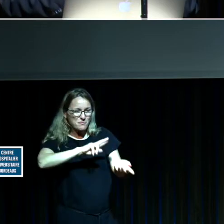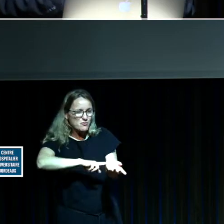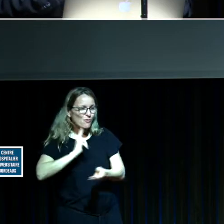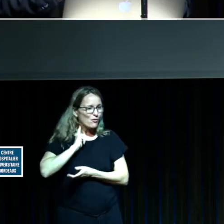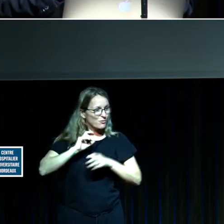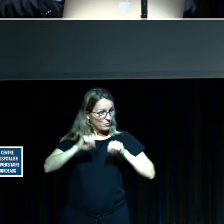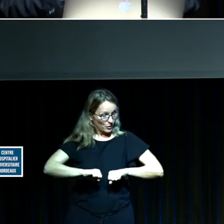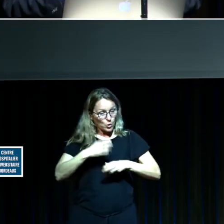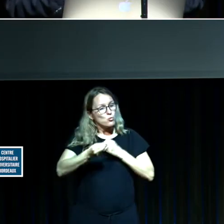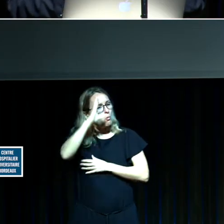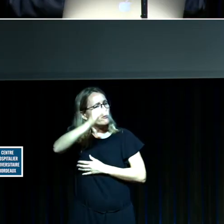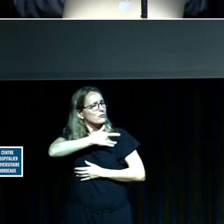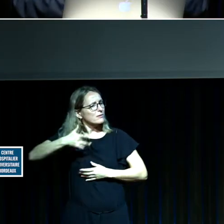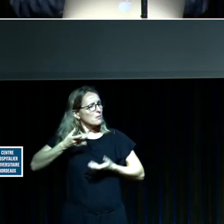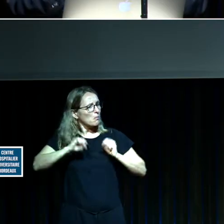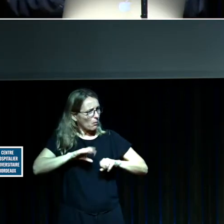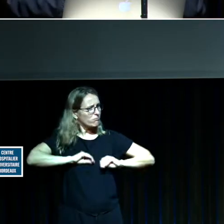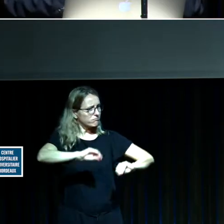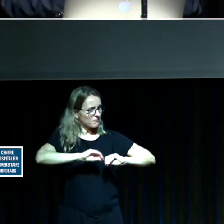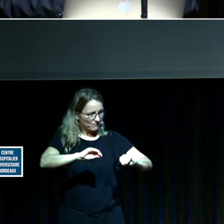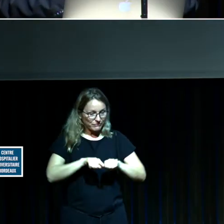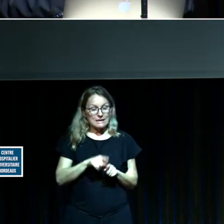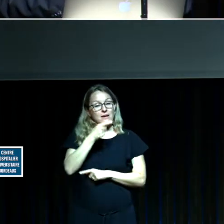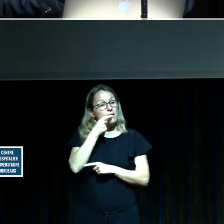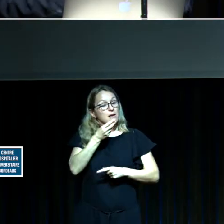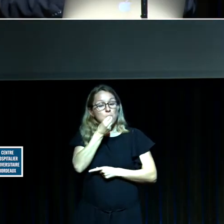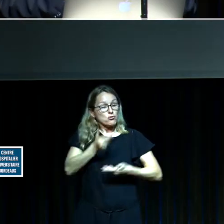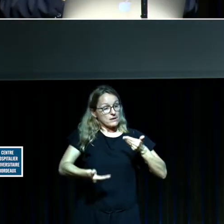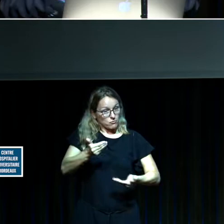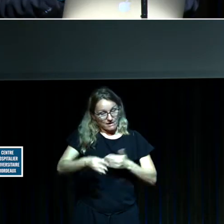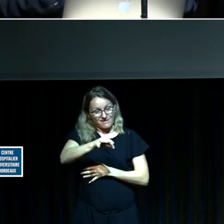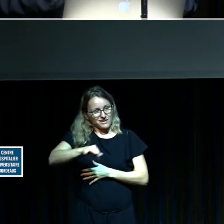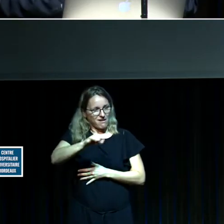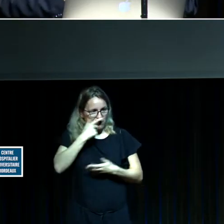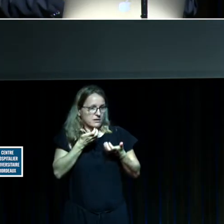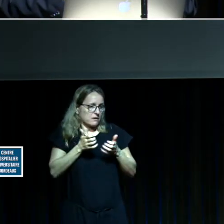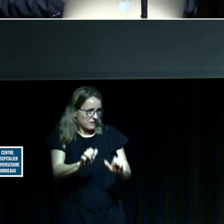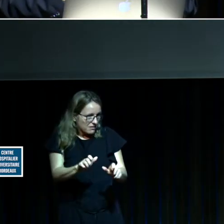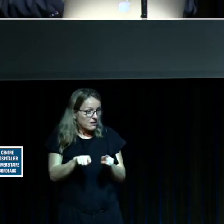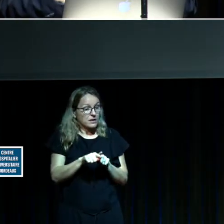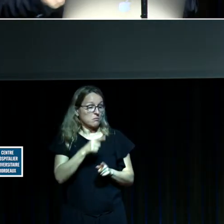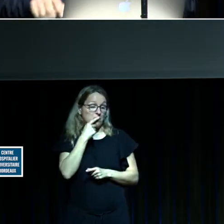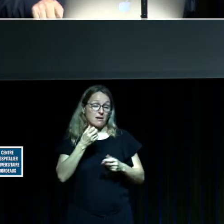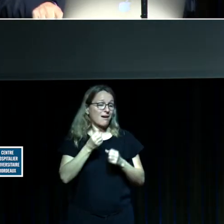Une alimentation équilibrée, peu salée. L'activité physique quotidienne et arrêter de fumer pour ceux qui fument encore.